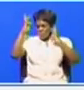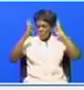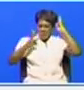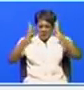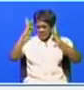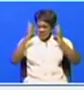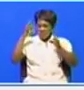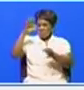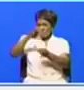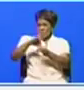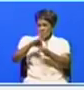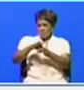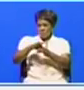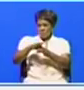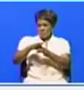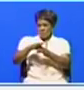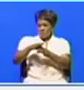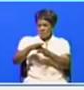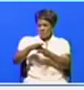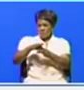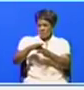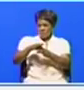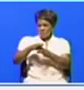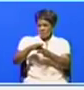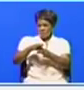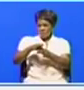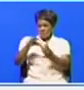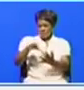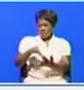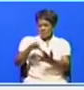huu uchaguzi, ni Fred akiwa Mwatate, hasa